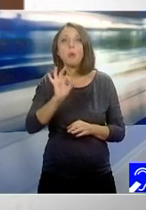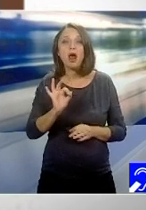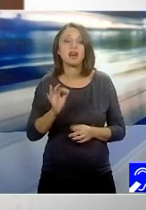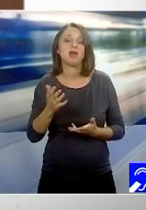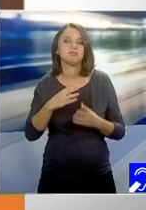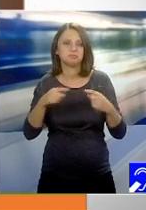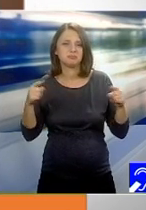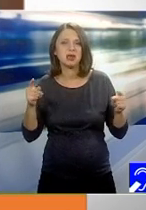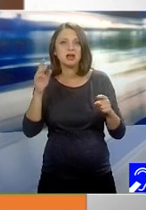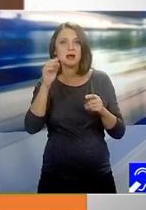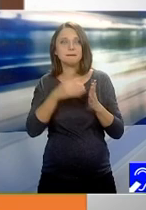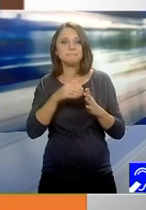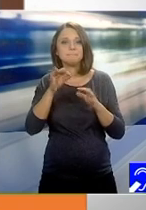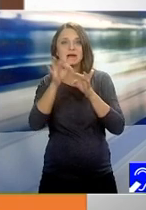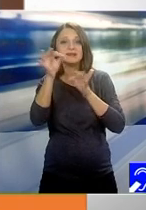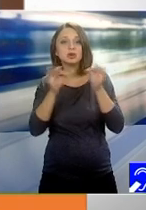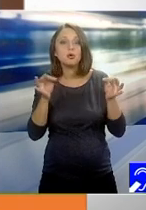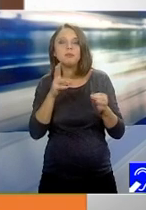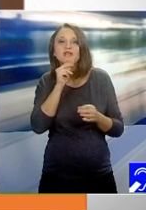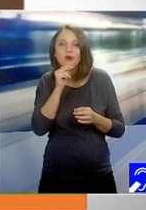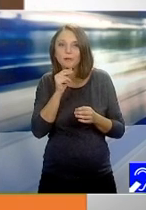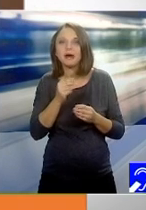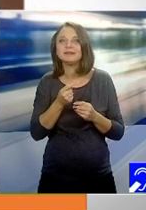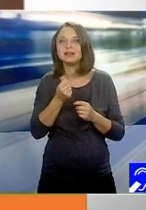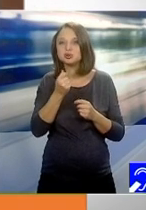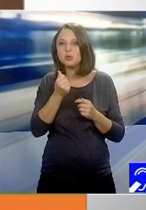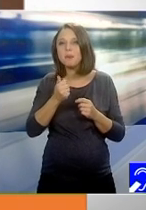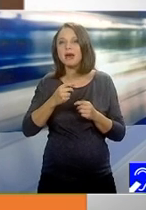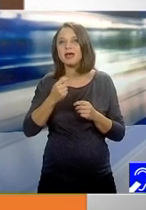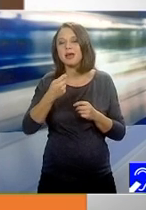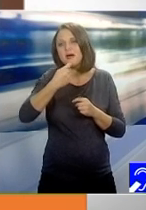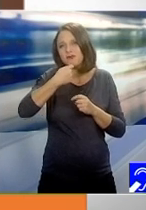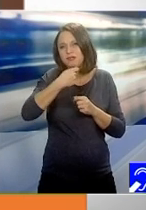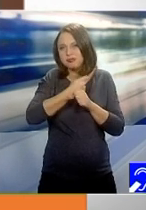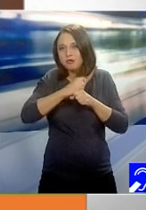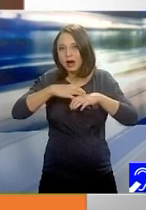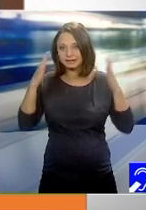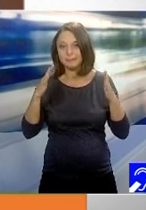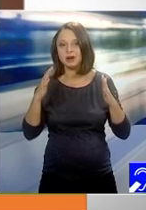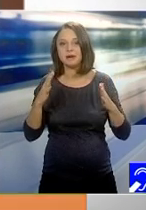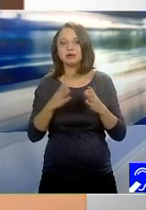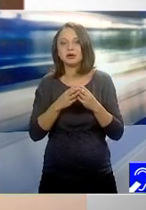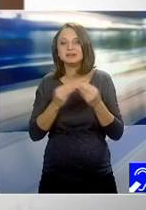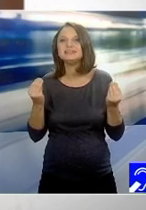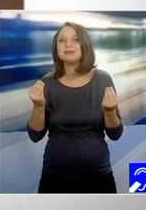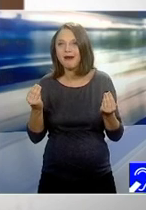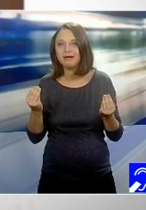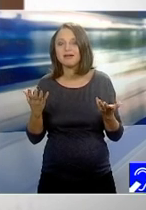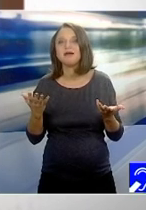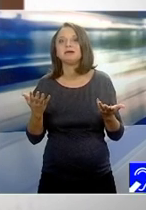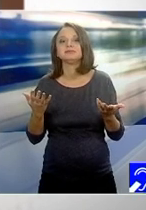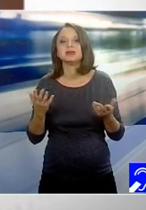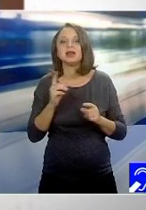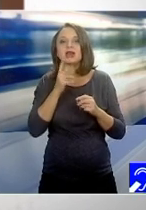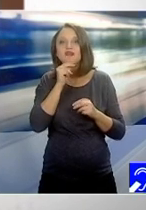și de sume uriașe de bani care dispar din sistem, nu doar fiscal, ci și când se taie pădurile statului. Deci dacă e vorba, ar fi o